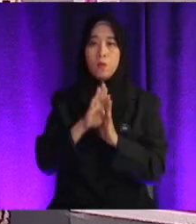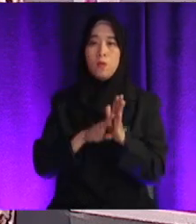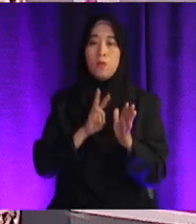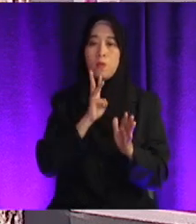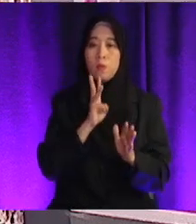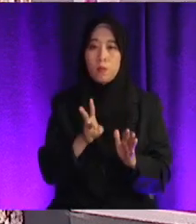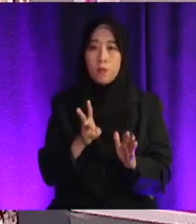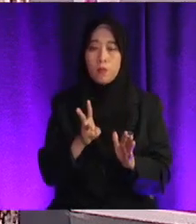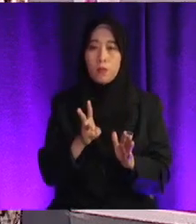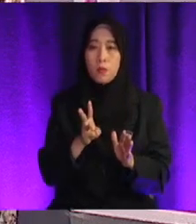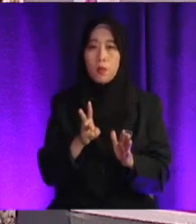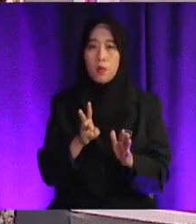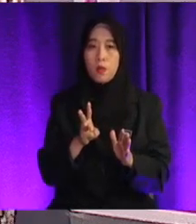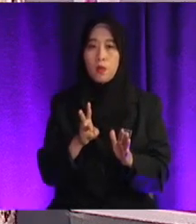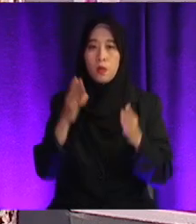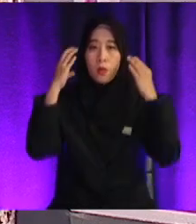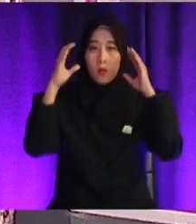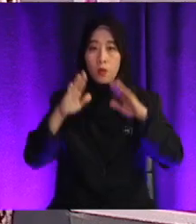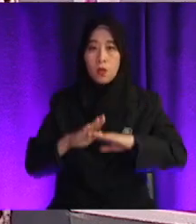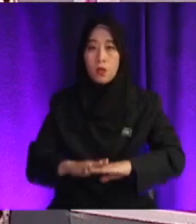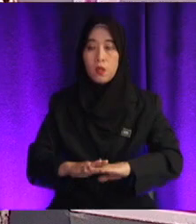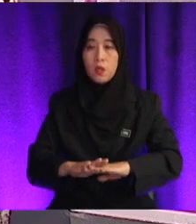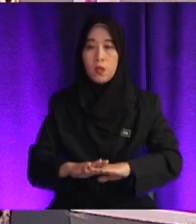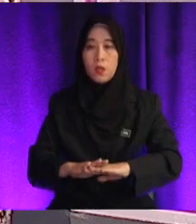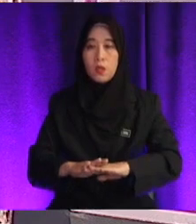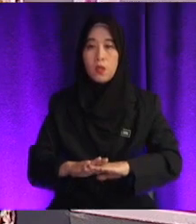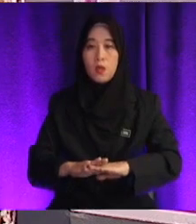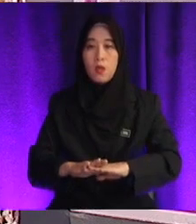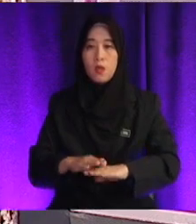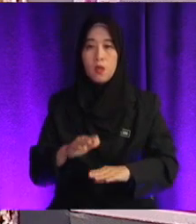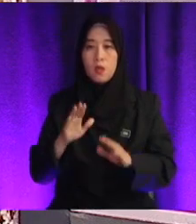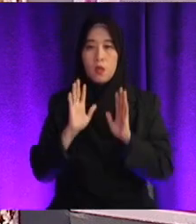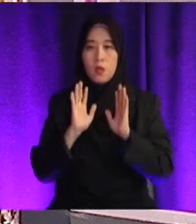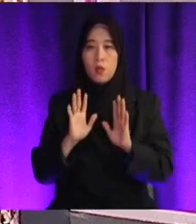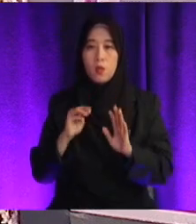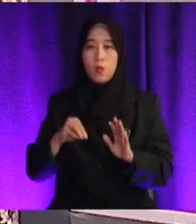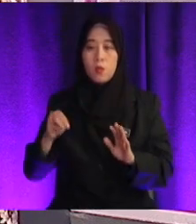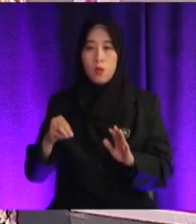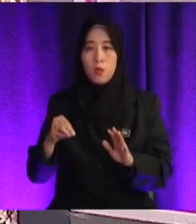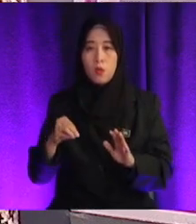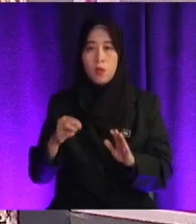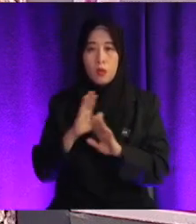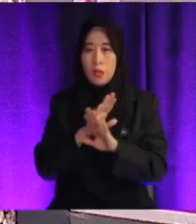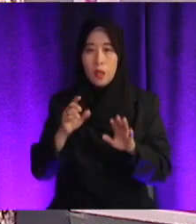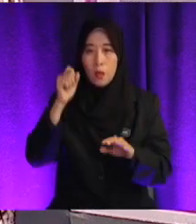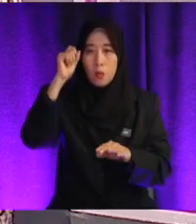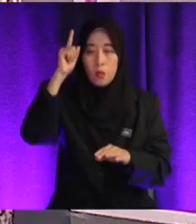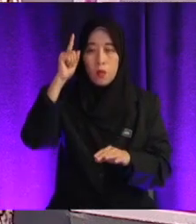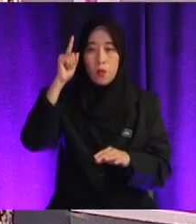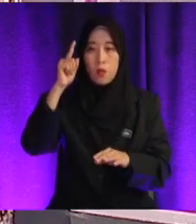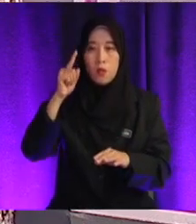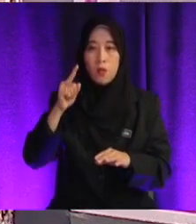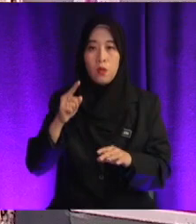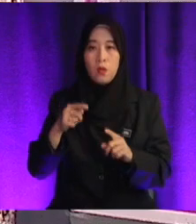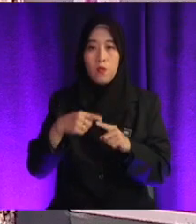dekat sini saya tekankan sekali lagi sebab kadang-kadang saya takut murid keliru. Okey, jadi dekat sini keadaan off, murid mesti dapat